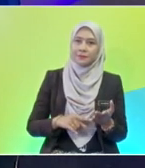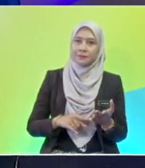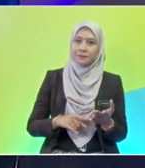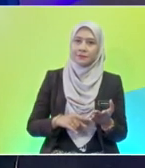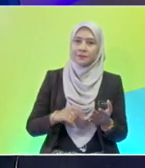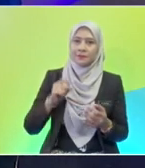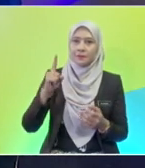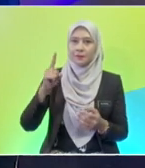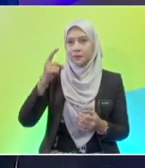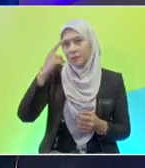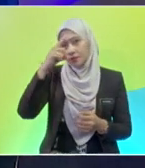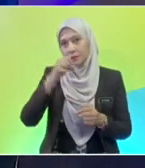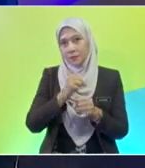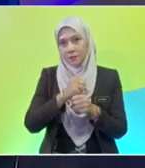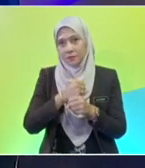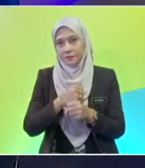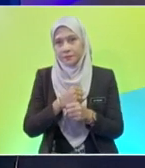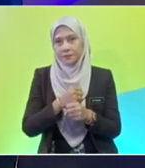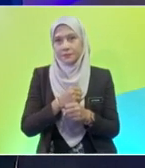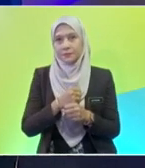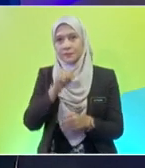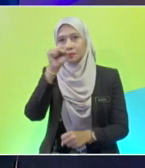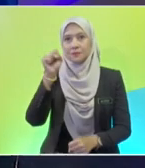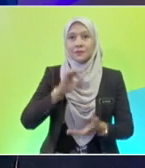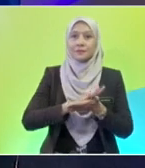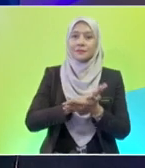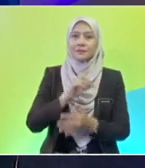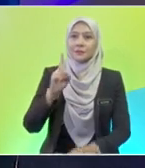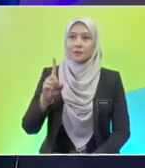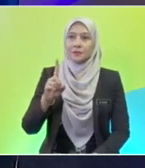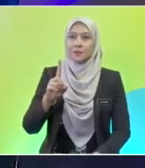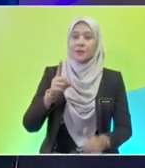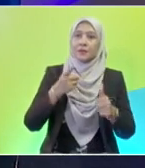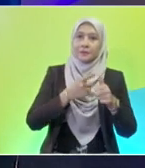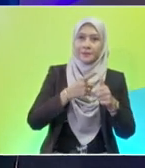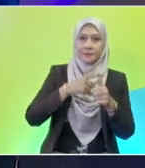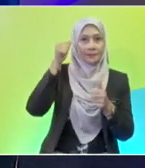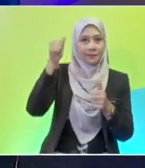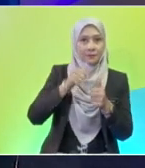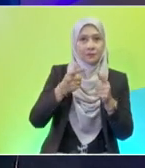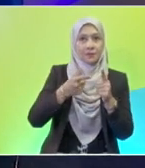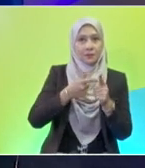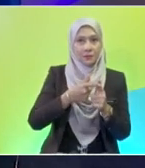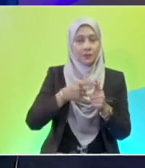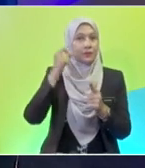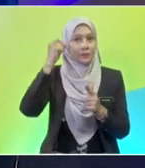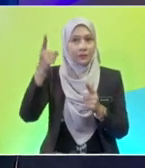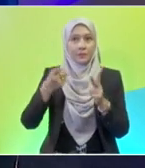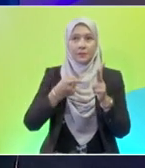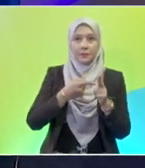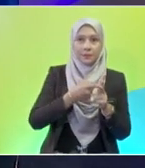satu kimia ini ada empat jenis yang pertama berkaitan dengan mengingat yang kedua memahami yang ketika aplikasi yang keempat